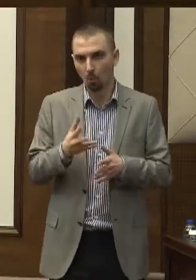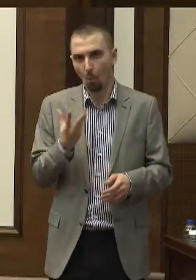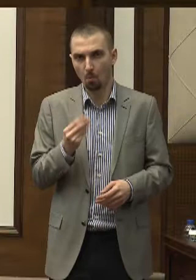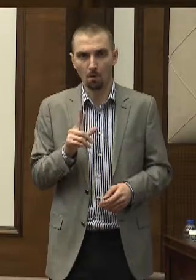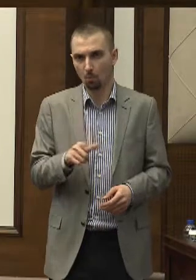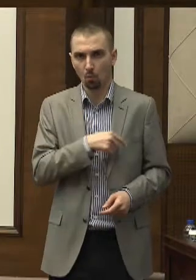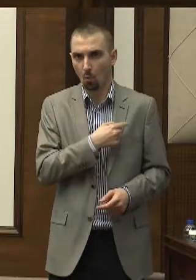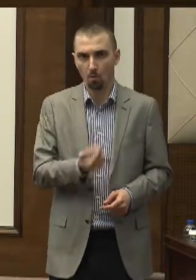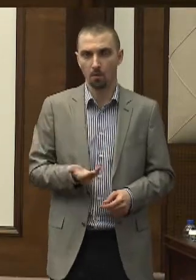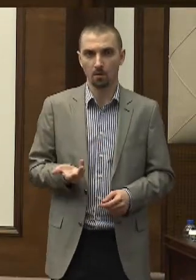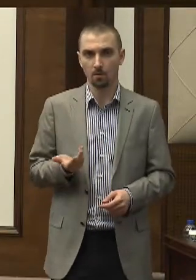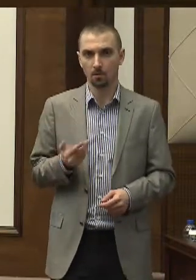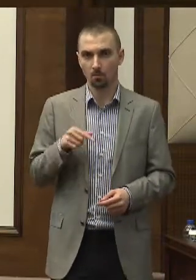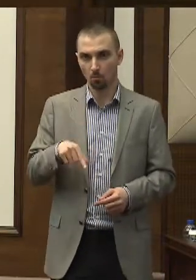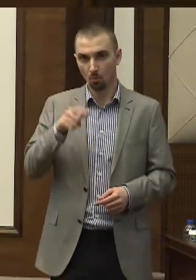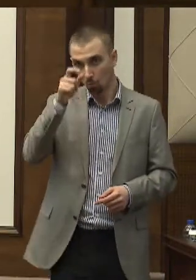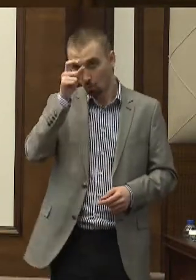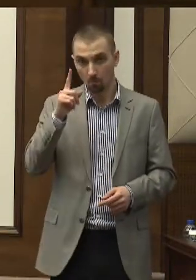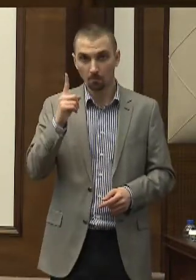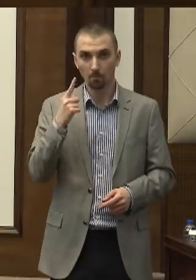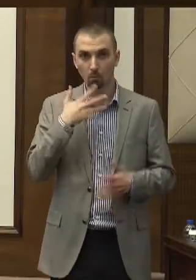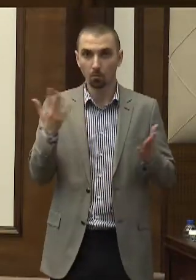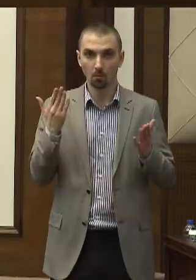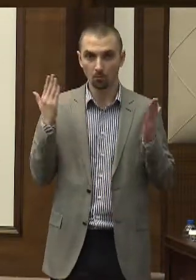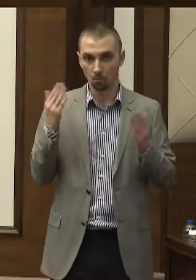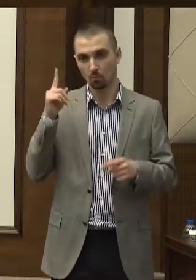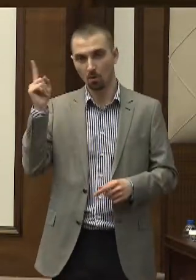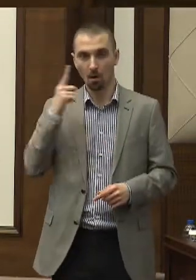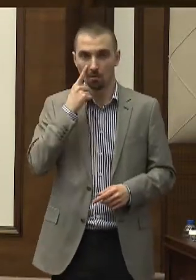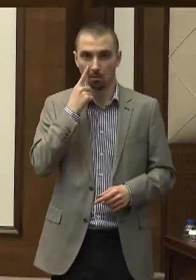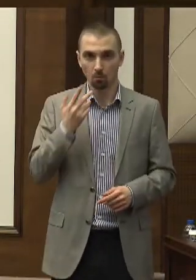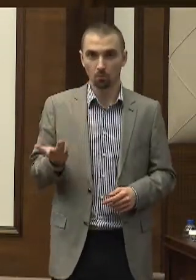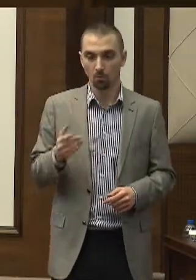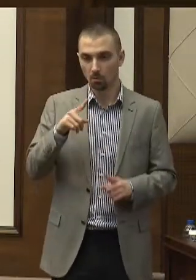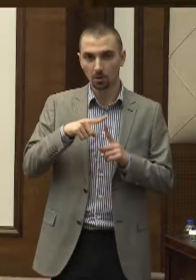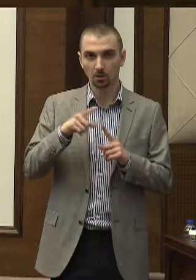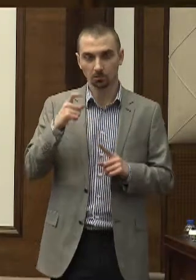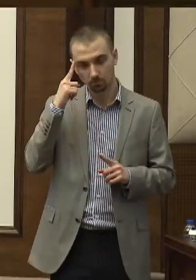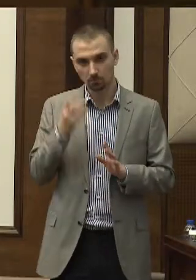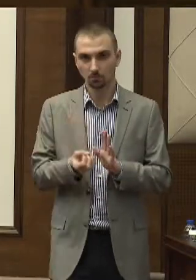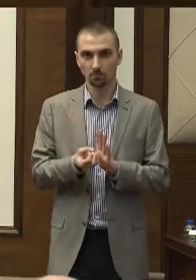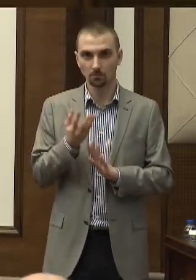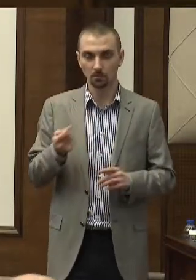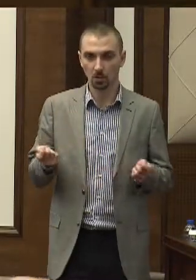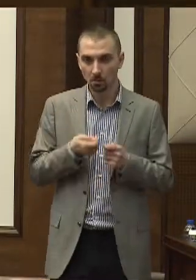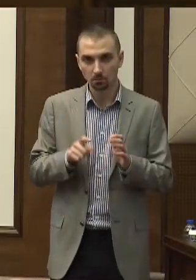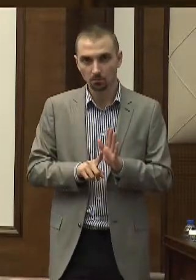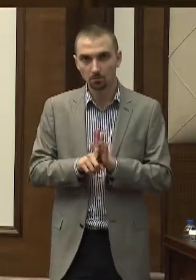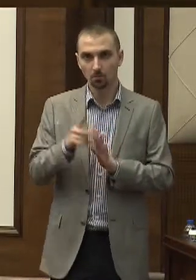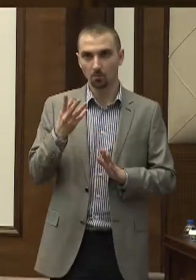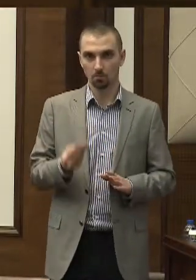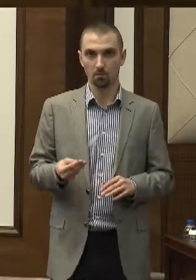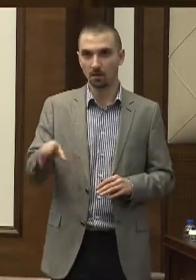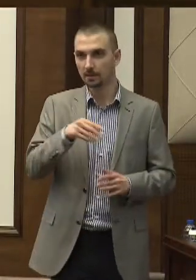yoktur. Çünkü bu imkanları bu ülkeye sunan Gazi Mustafa Kemal Atatürk'tür. Cumhuriyetimizin kurucusu odur. Onun isminden her bir